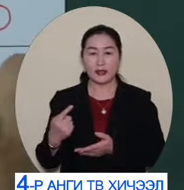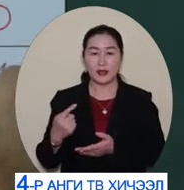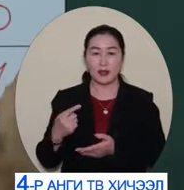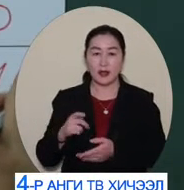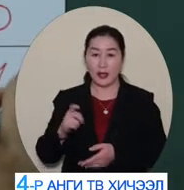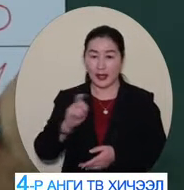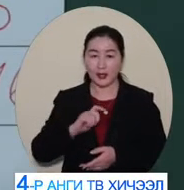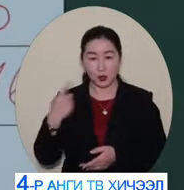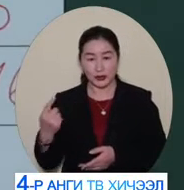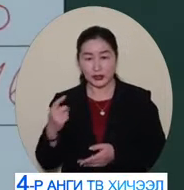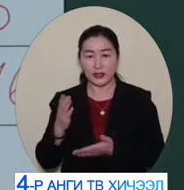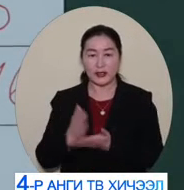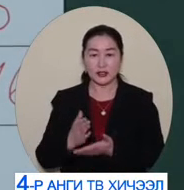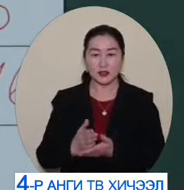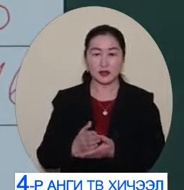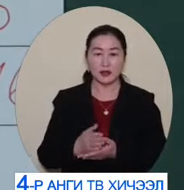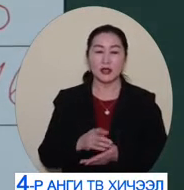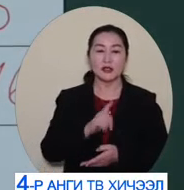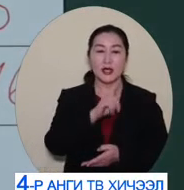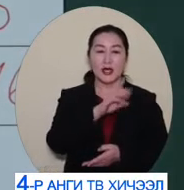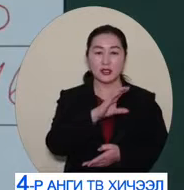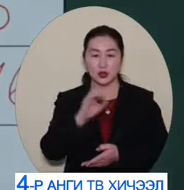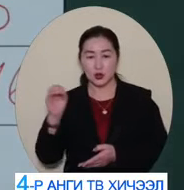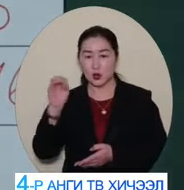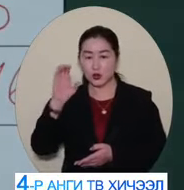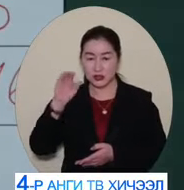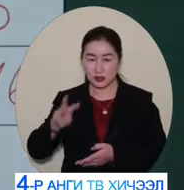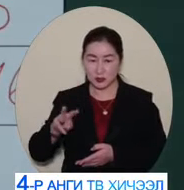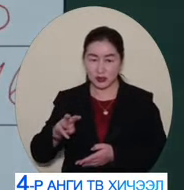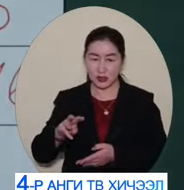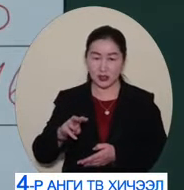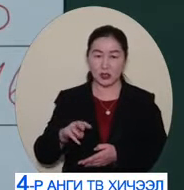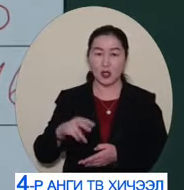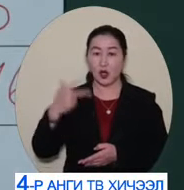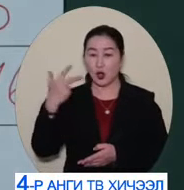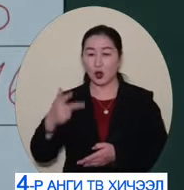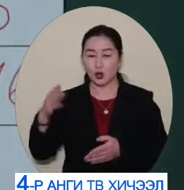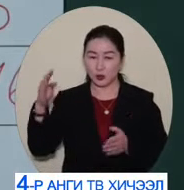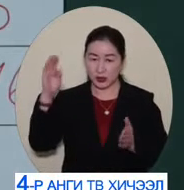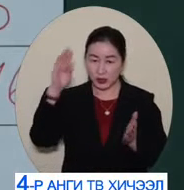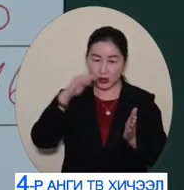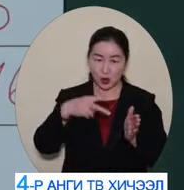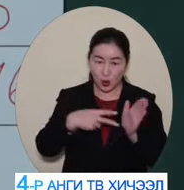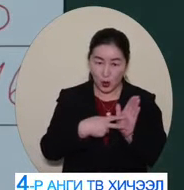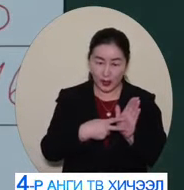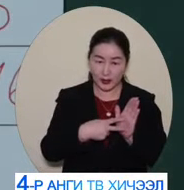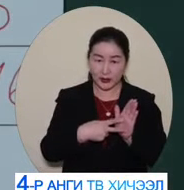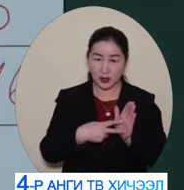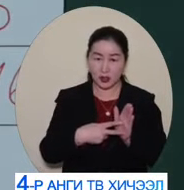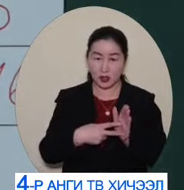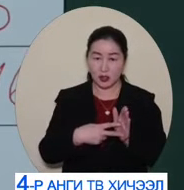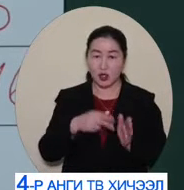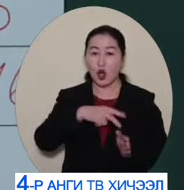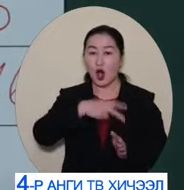16 дахин багасгасан гэсэн тооцоо гарна. Яг л үлдэгдэлтэй гарах учраас багш нь ойролцоогоор гэж хэлээд байна тийм ээ. За 100